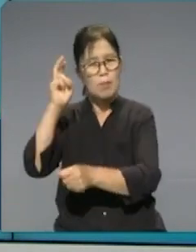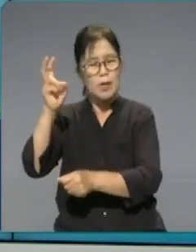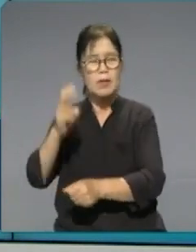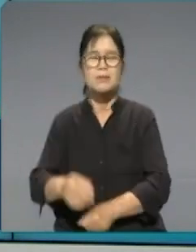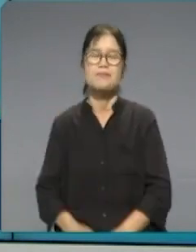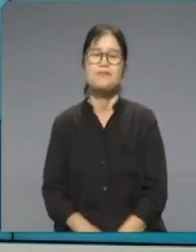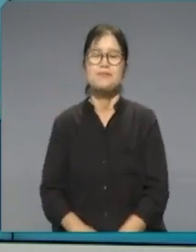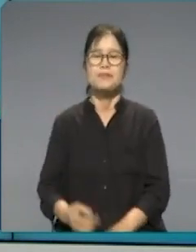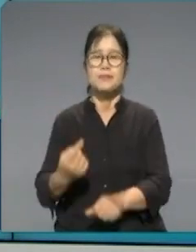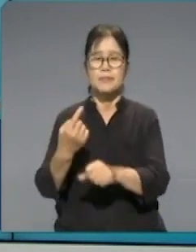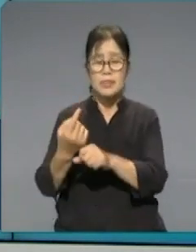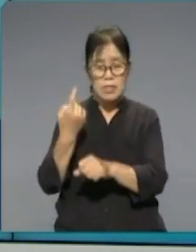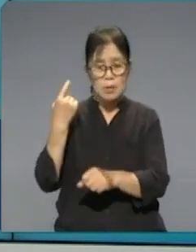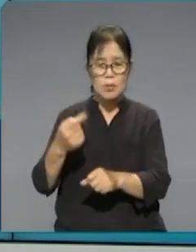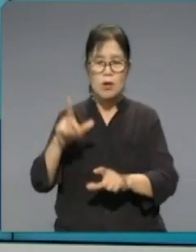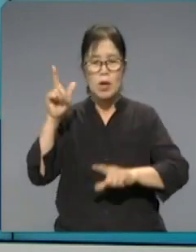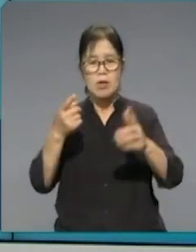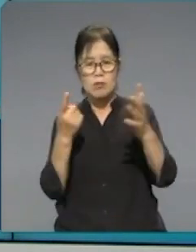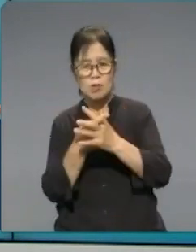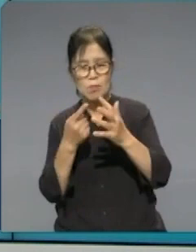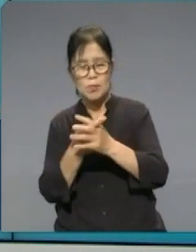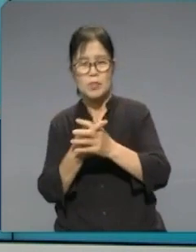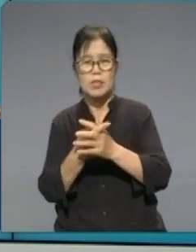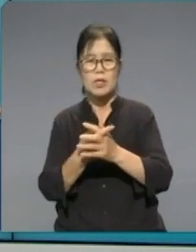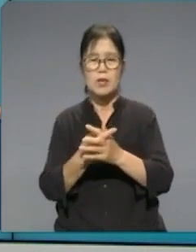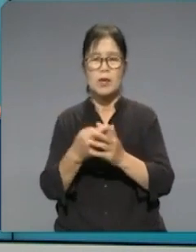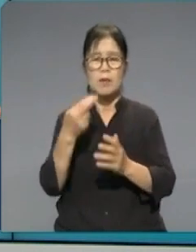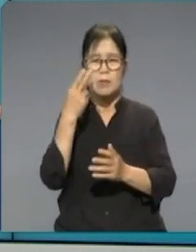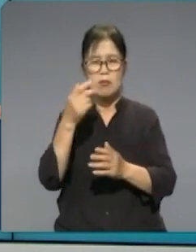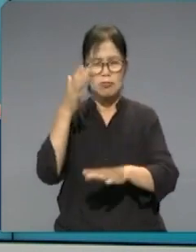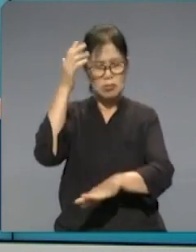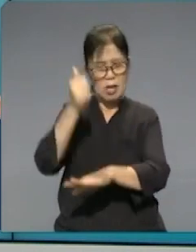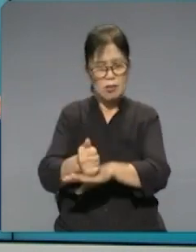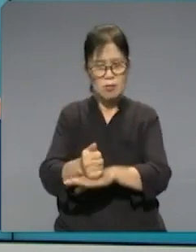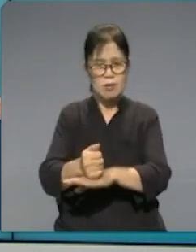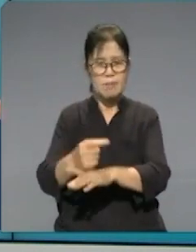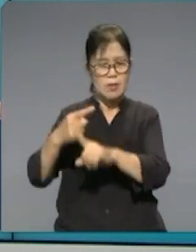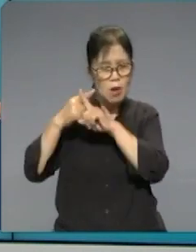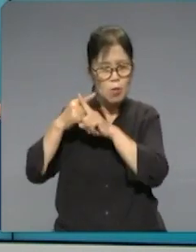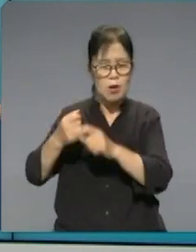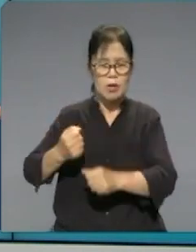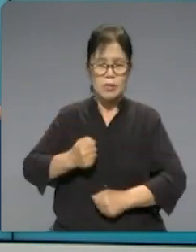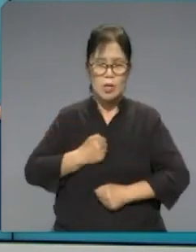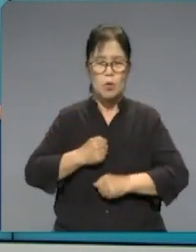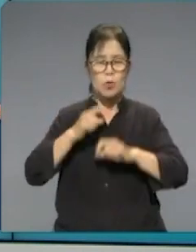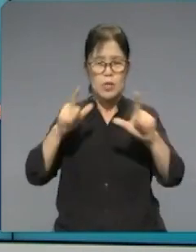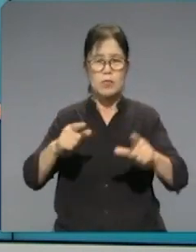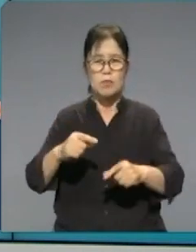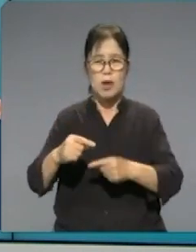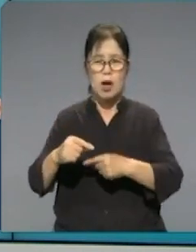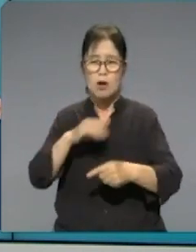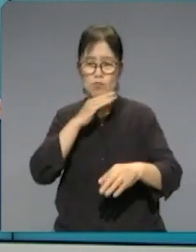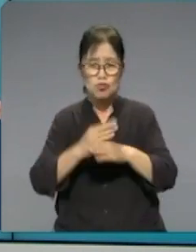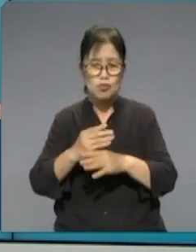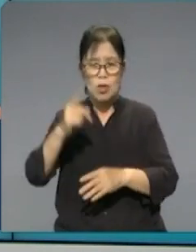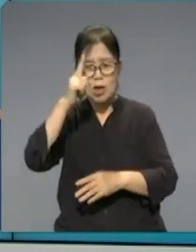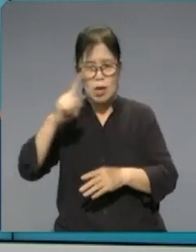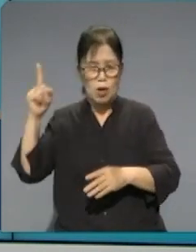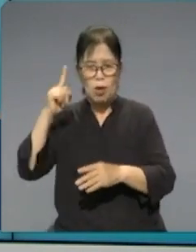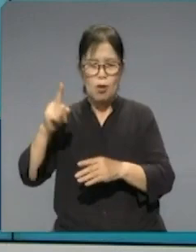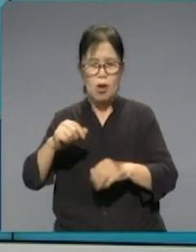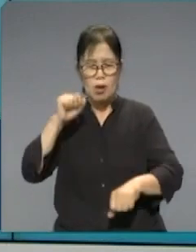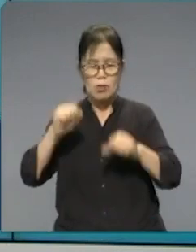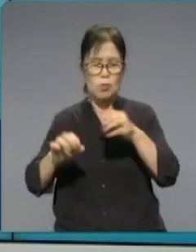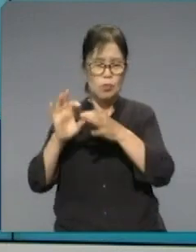지난해부터 관련 징후를 포착해온 미국은 후과를 각오해야 한다고 경고했지만 북러의 일탈은 계속될 것으로